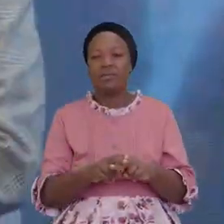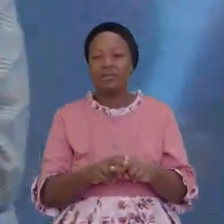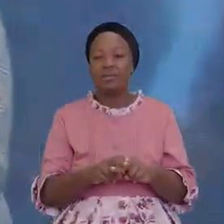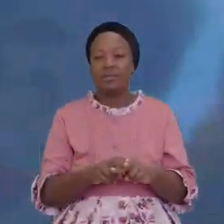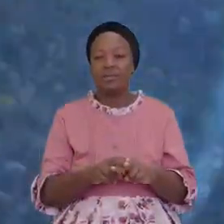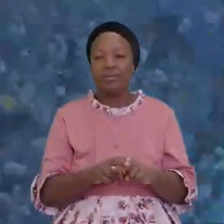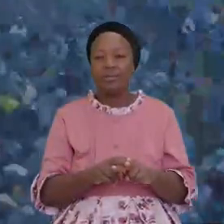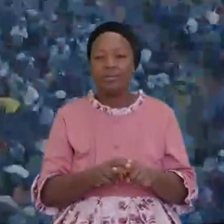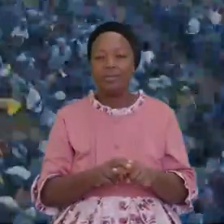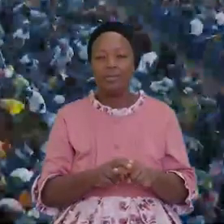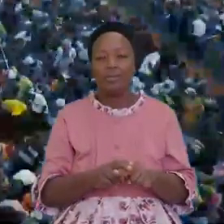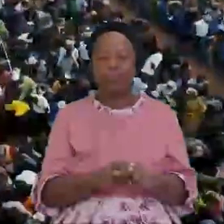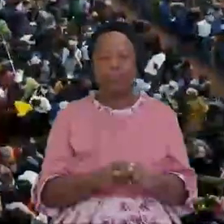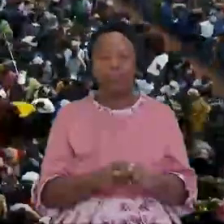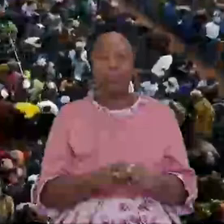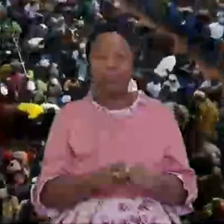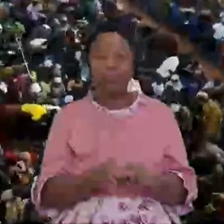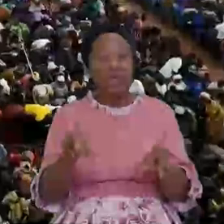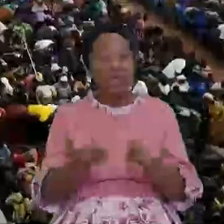Que Dieu vous bénisse. Vous pouvez vous asseoir.